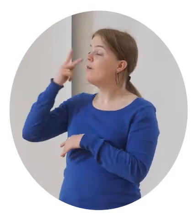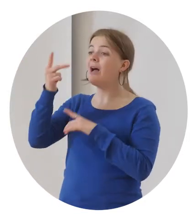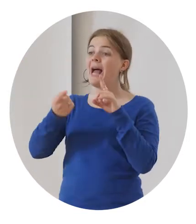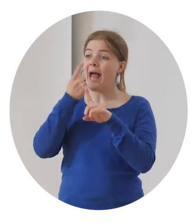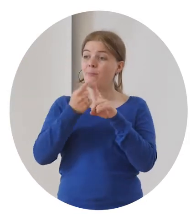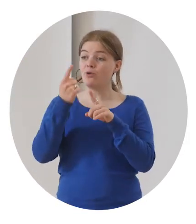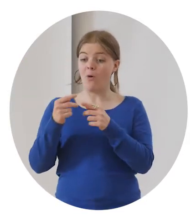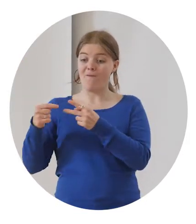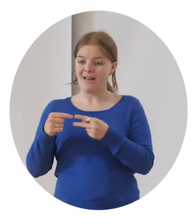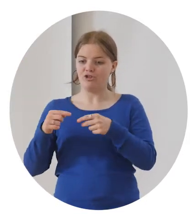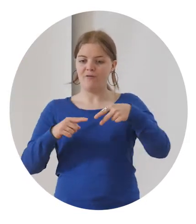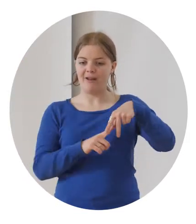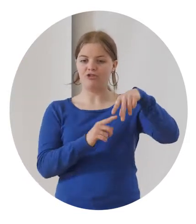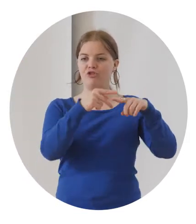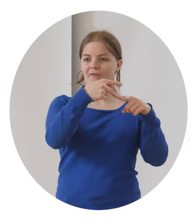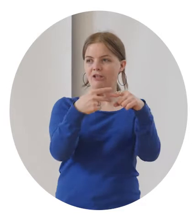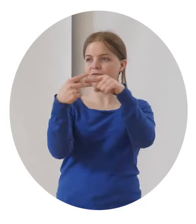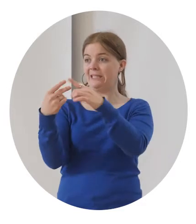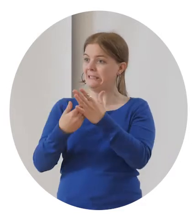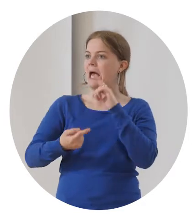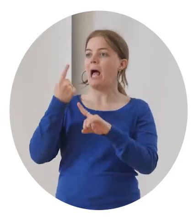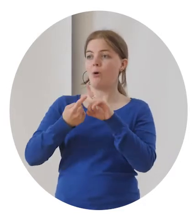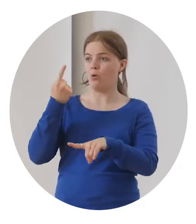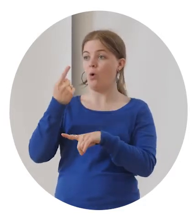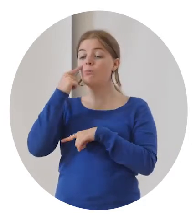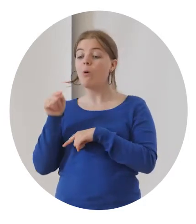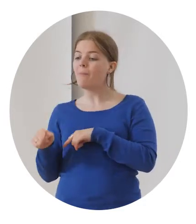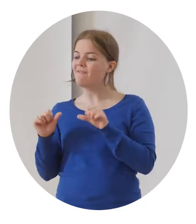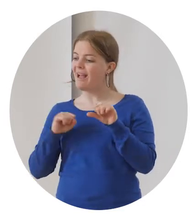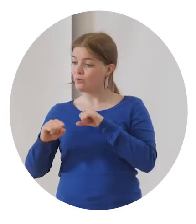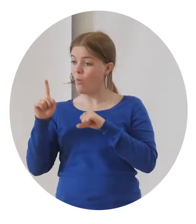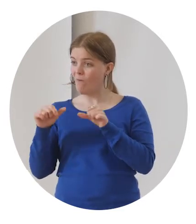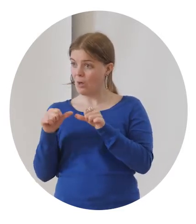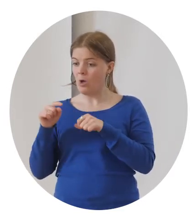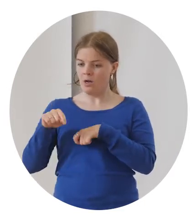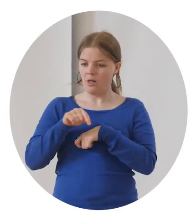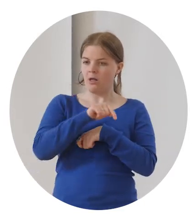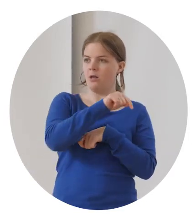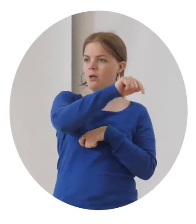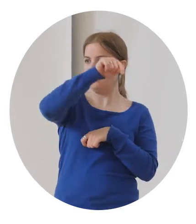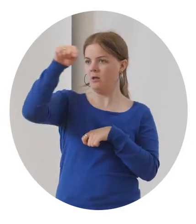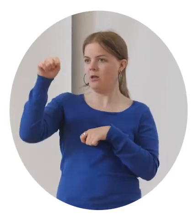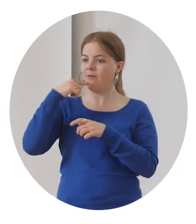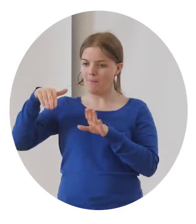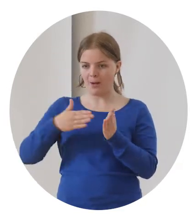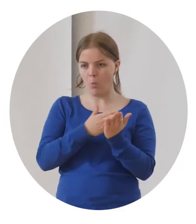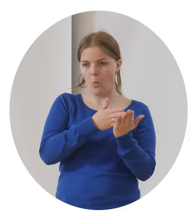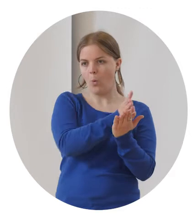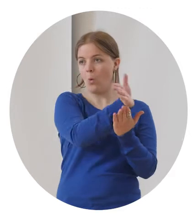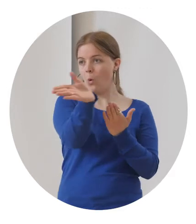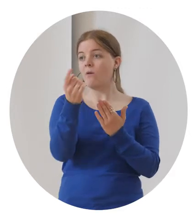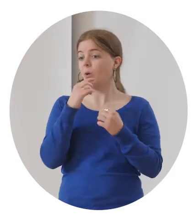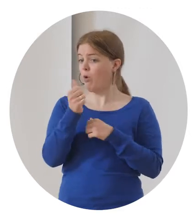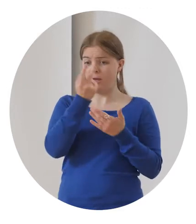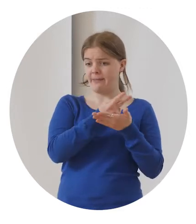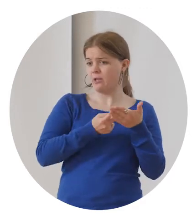niveau graphique avec l'importance de mettre en place des flèches qui montrent vraiment l'action à effectuer par l'enfant.